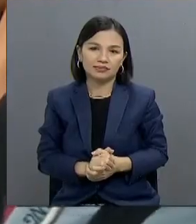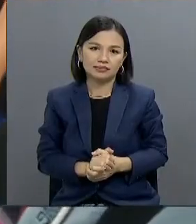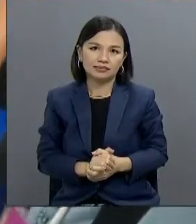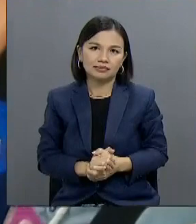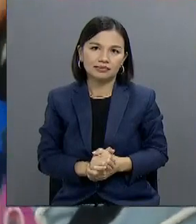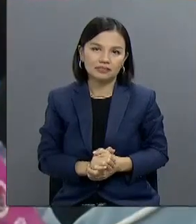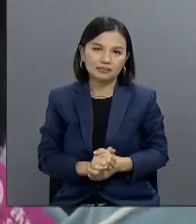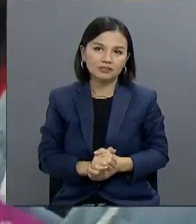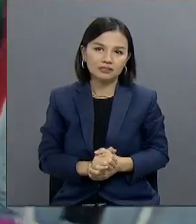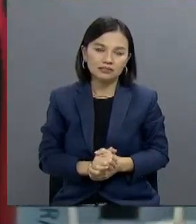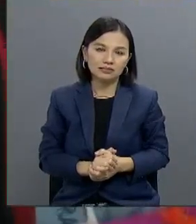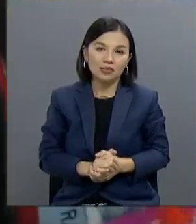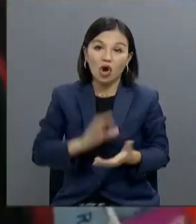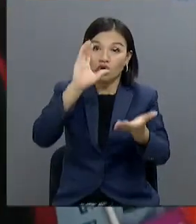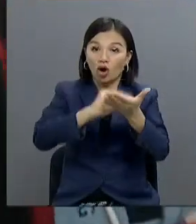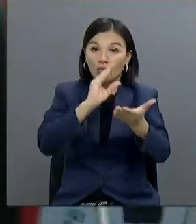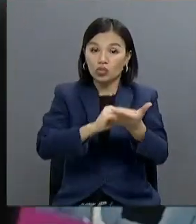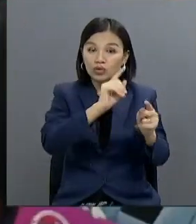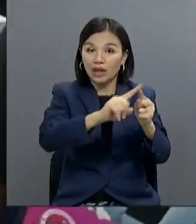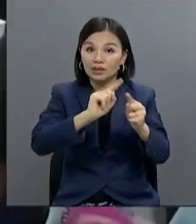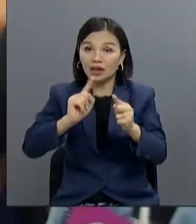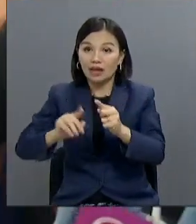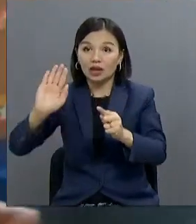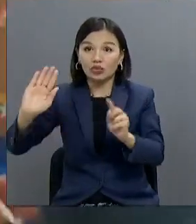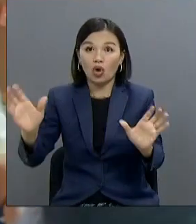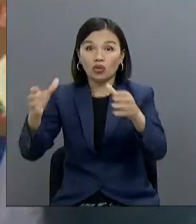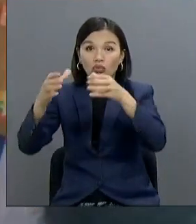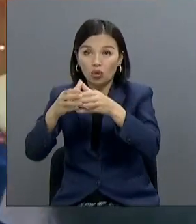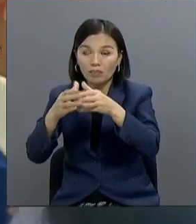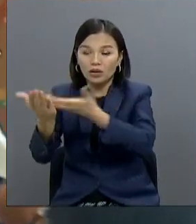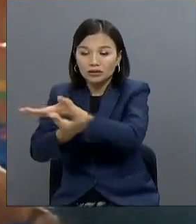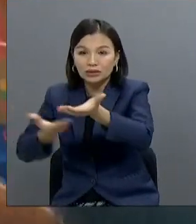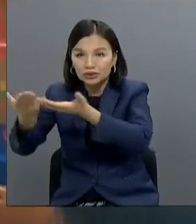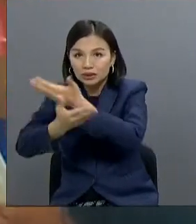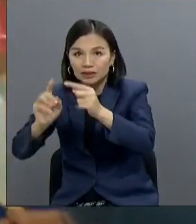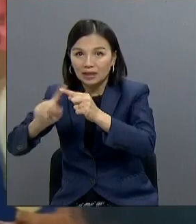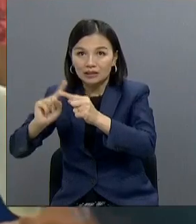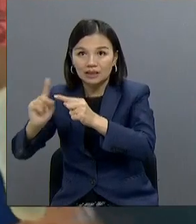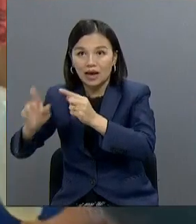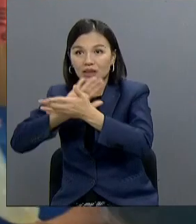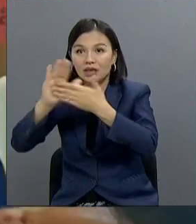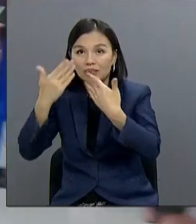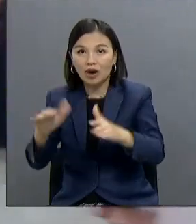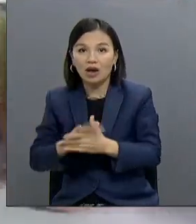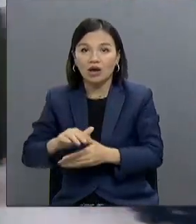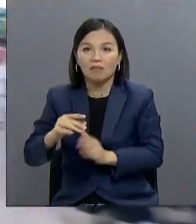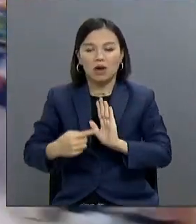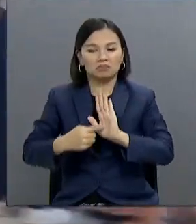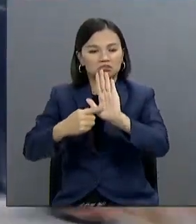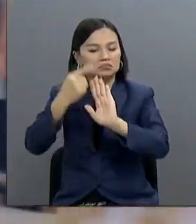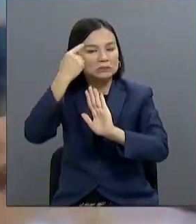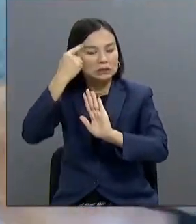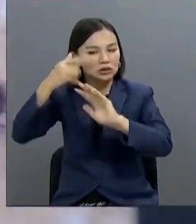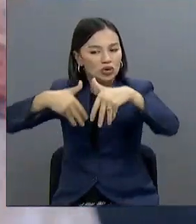์การนำข้อมูลที่น่าสนใจของแต่ละกลุ่มมาแลกเปลี่ยนกับผู้เข้าร่วมกิจกรรมแล้วถ้านำกลับมาสะท้อนคิดกับชุมชน